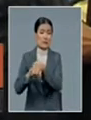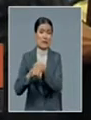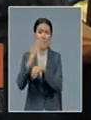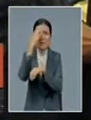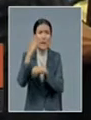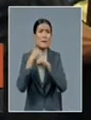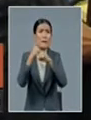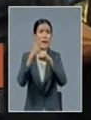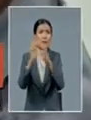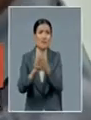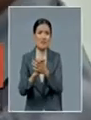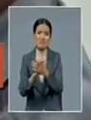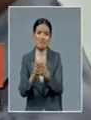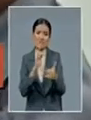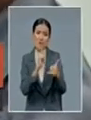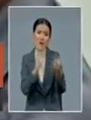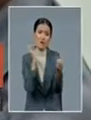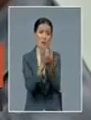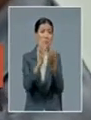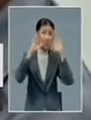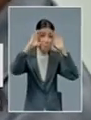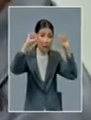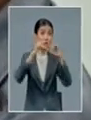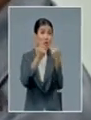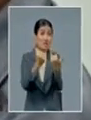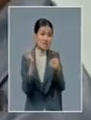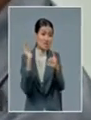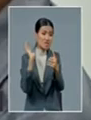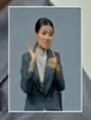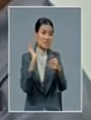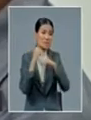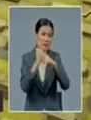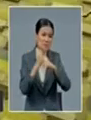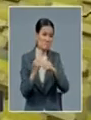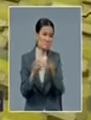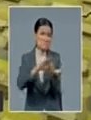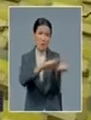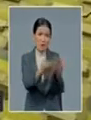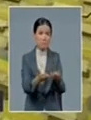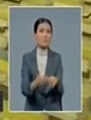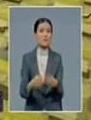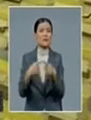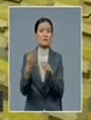ามโค่นล้มรัฐบาลชุดปัจจุบันและก็ทั้งหมดก็ยืนยันปฏิเสธทุกข้อกล่าวหานะครับ